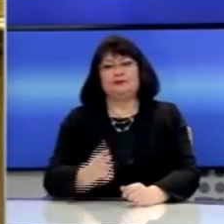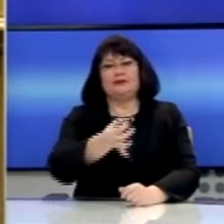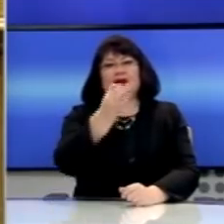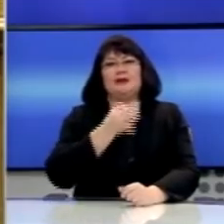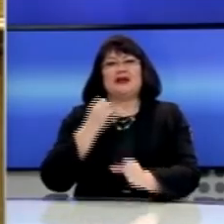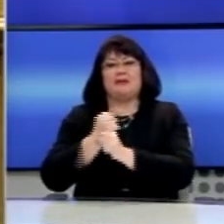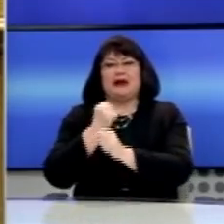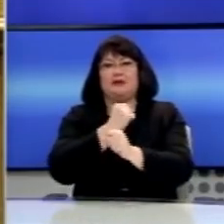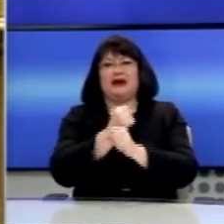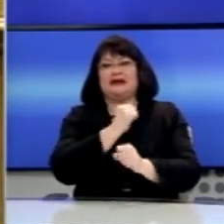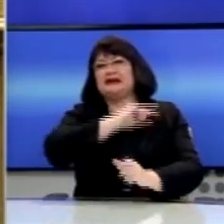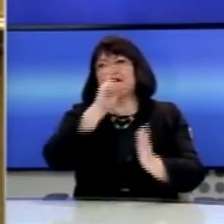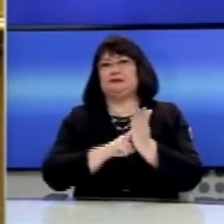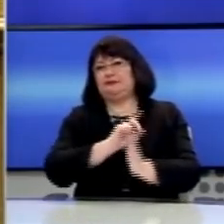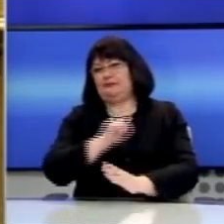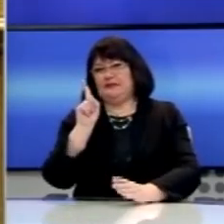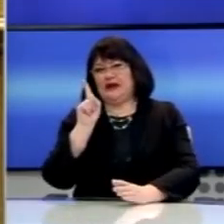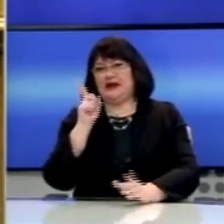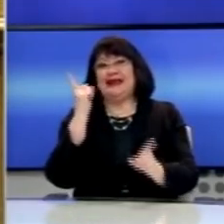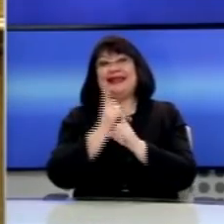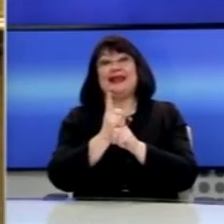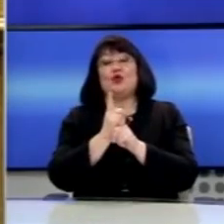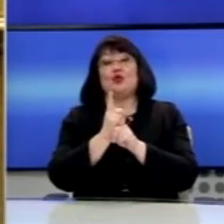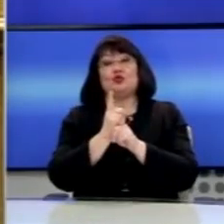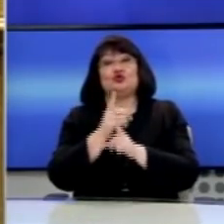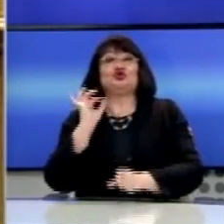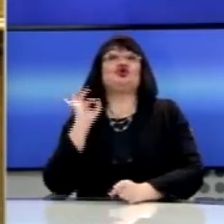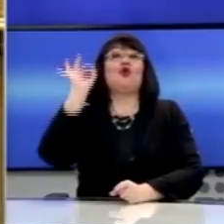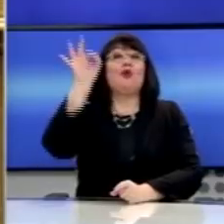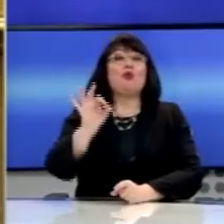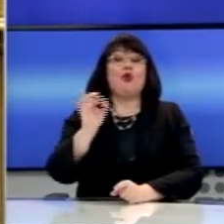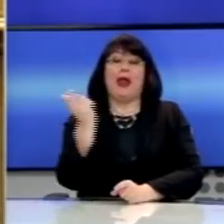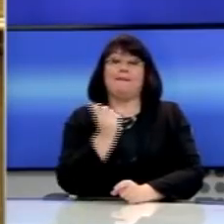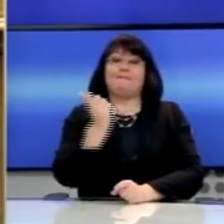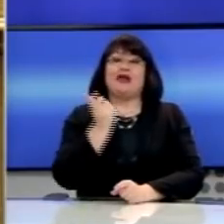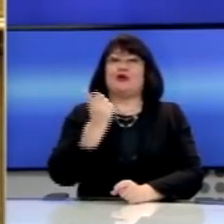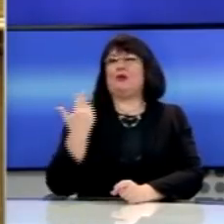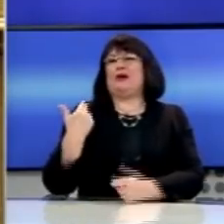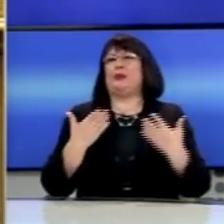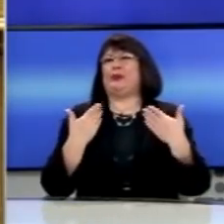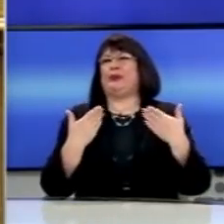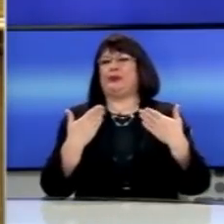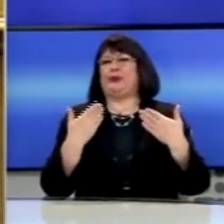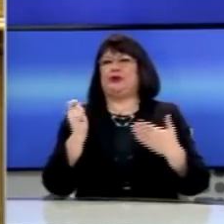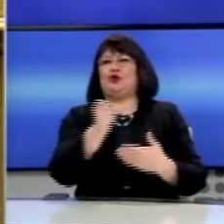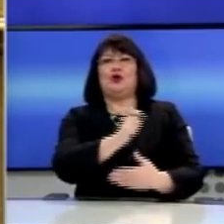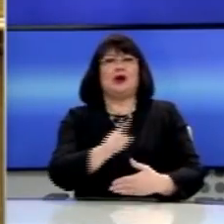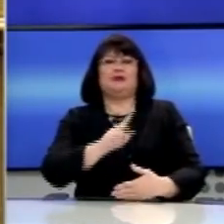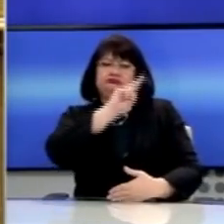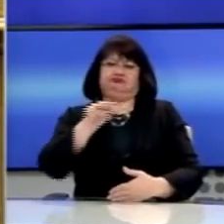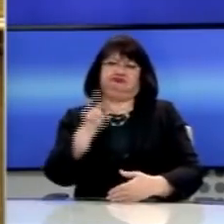τους επαγγελματίες από το επίδομα ειδικού σκοπού που τους είχατε χορηγήσει την Άνοιξη. Μήπως δεν